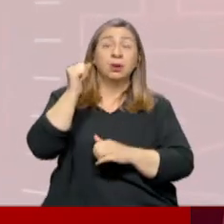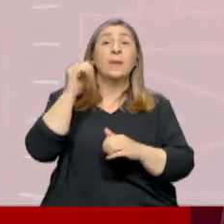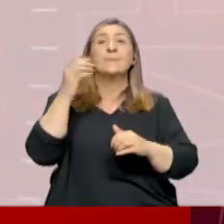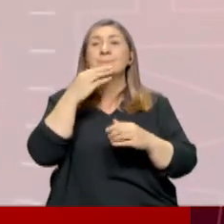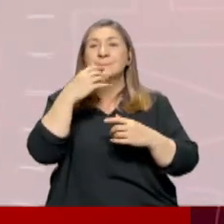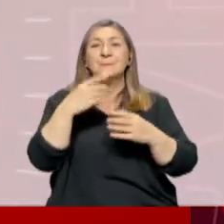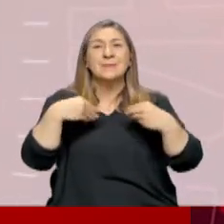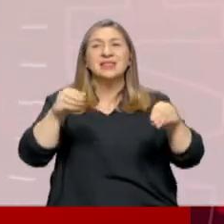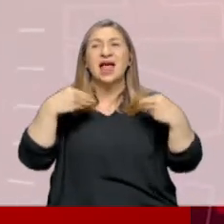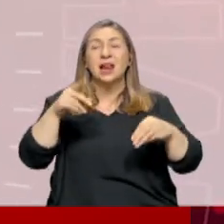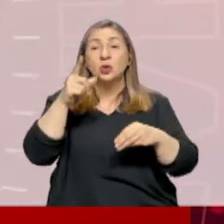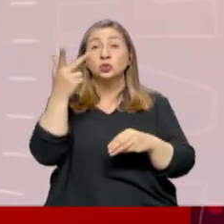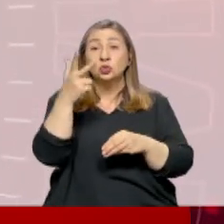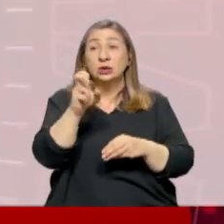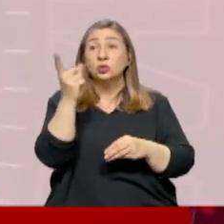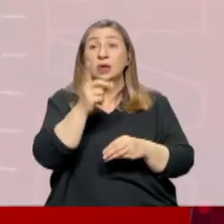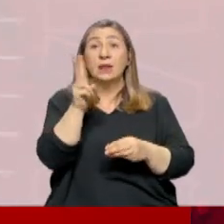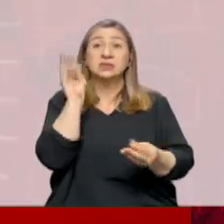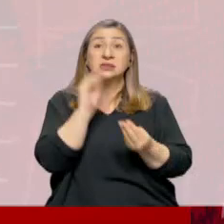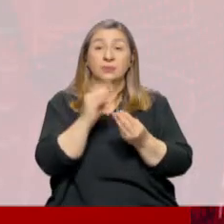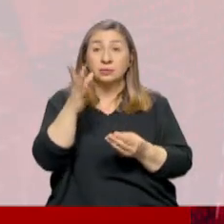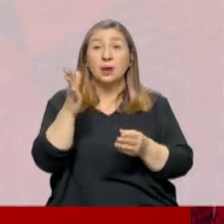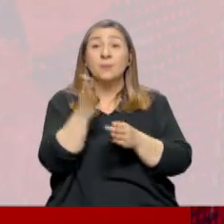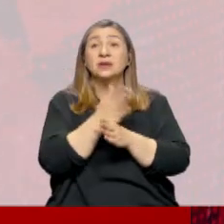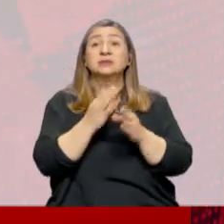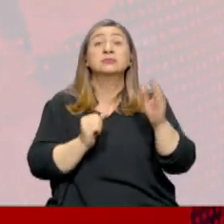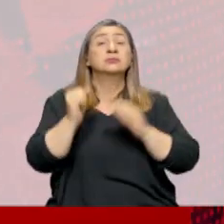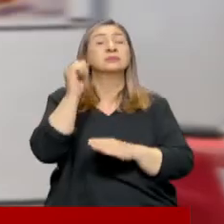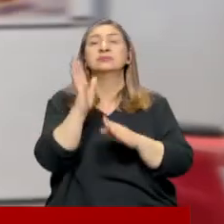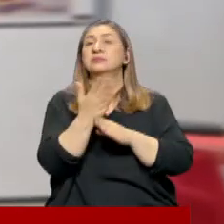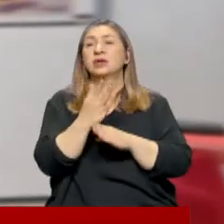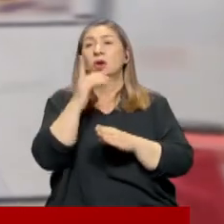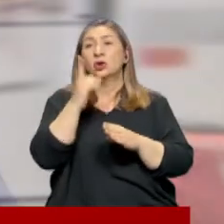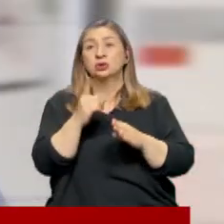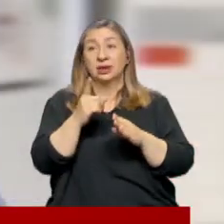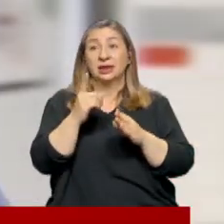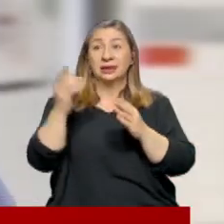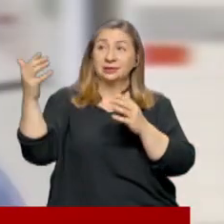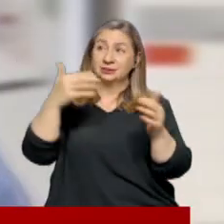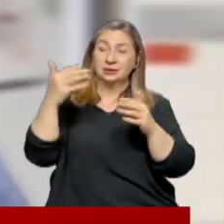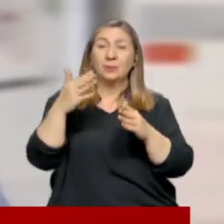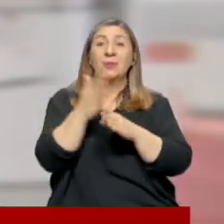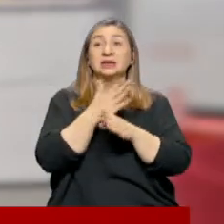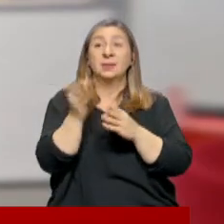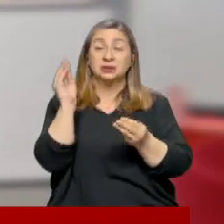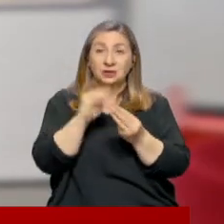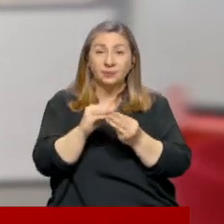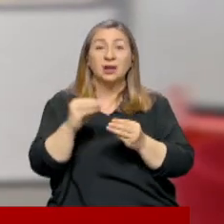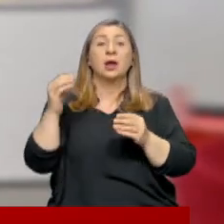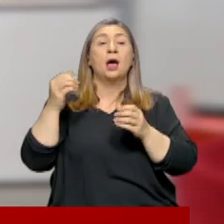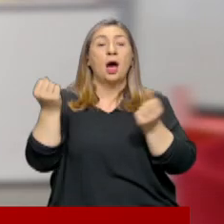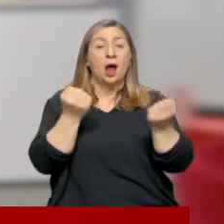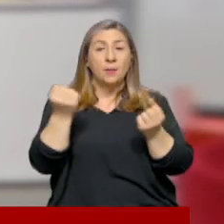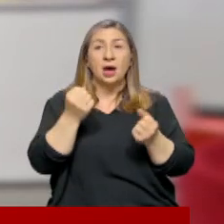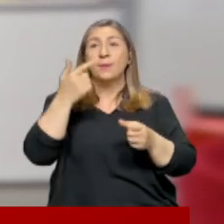da metal. 3 ayda %20 zamlandı. Ürünlerin artış nedenleri tabii ki önce tedarik. Ham maddeye zam geldi. Nakliyesi var,